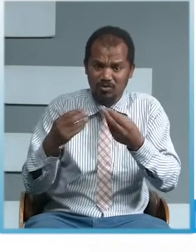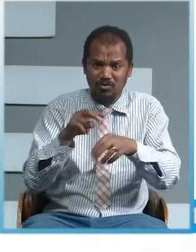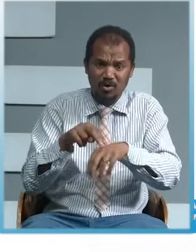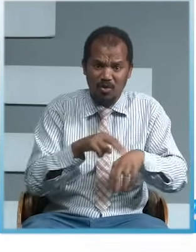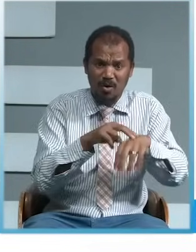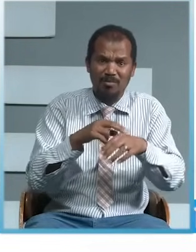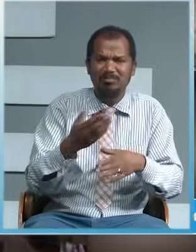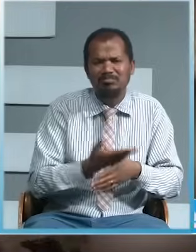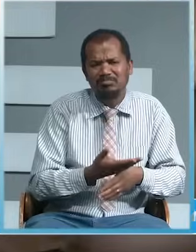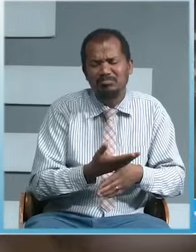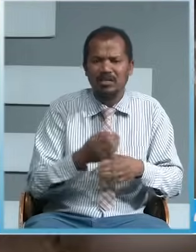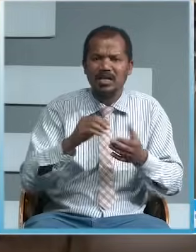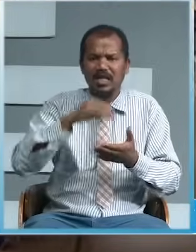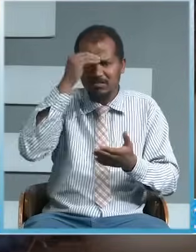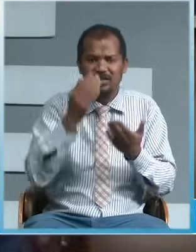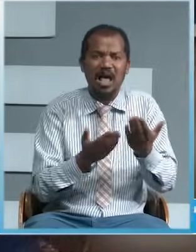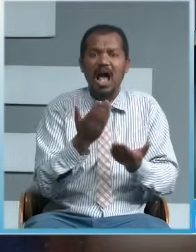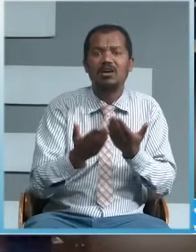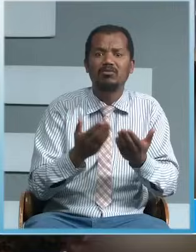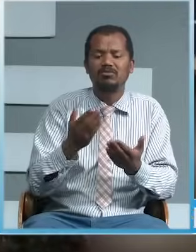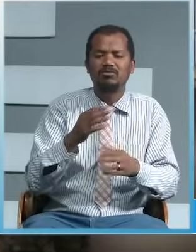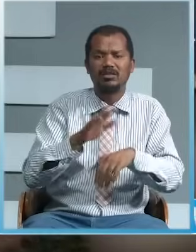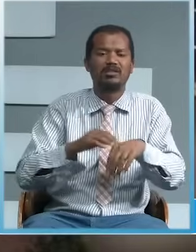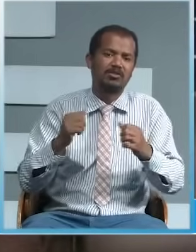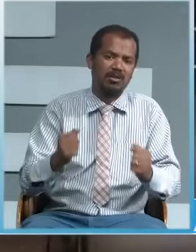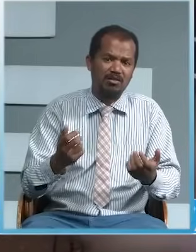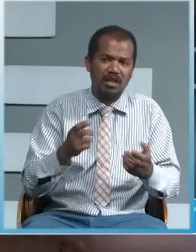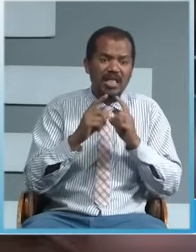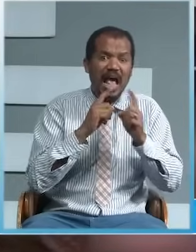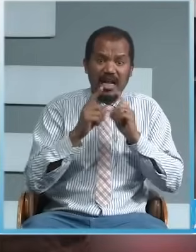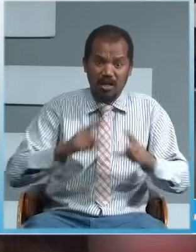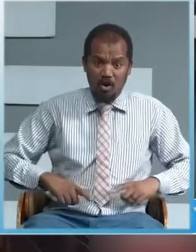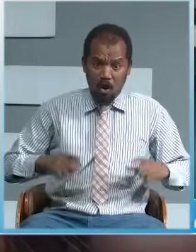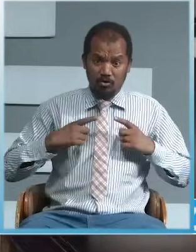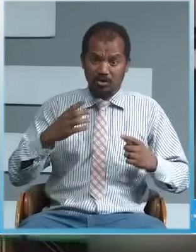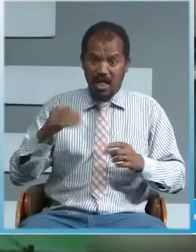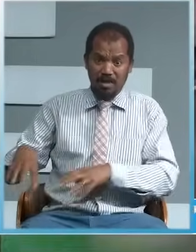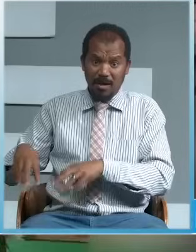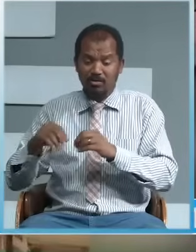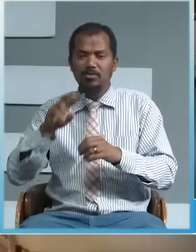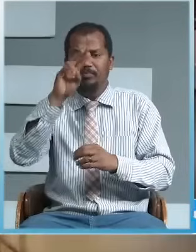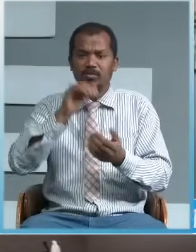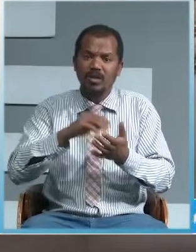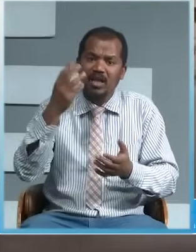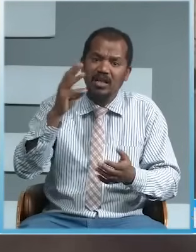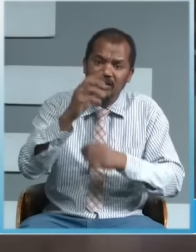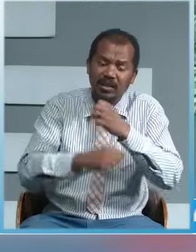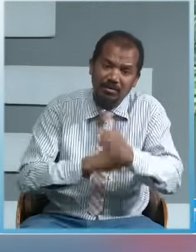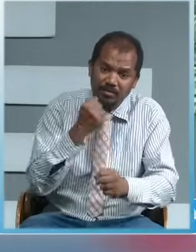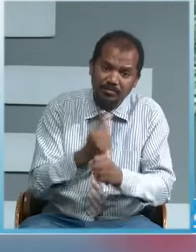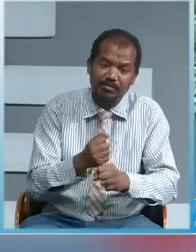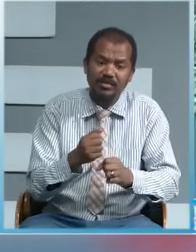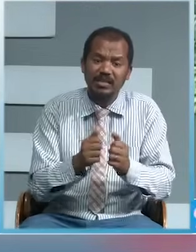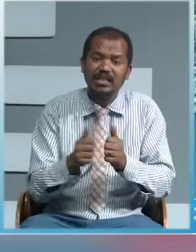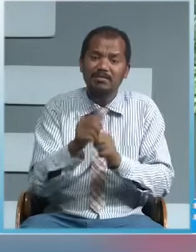የሚሰጡ ተቋማትን የገደበ ሲሆን የትምህርት አገልግሎትንም መጥቀስ ይቻላል። ያነጋገርናቸው ነዋሪዎችና ተማሪዎች